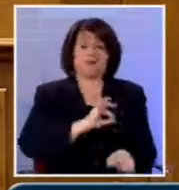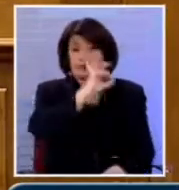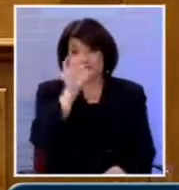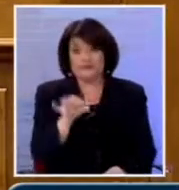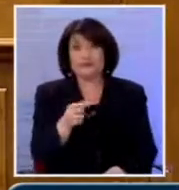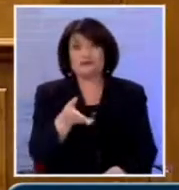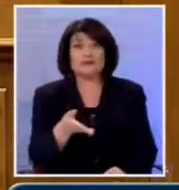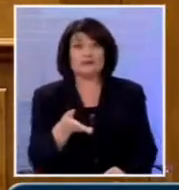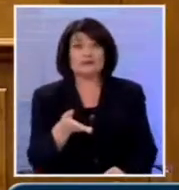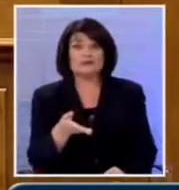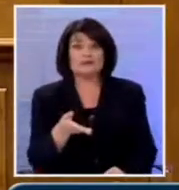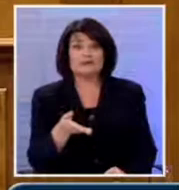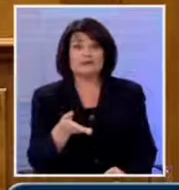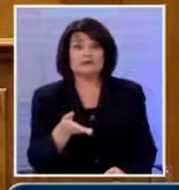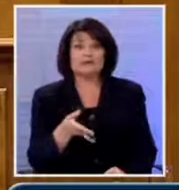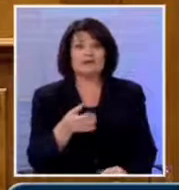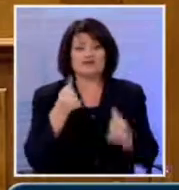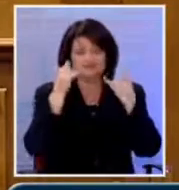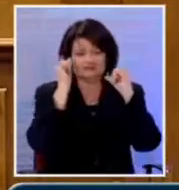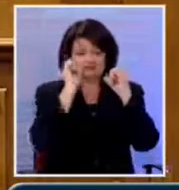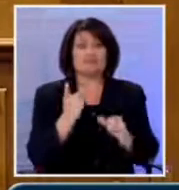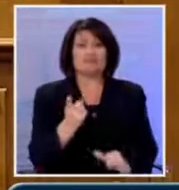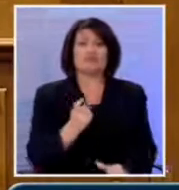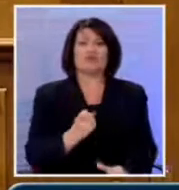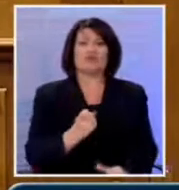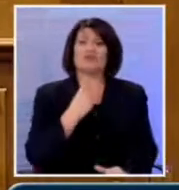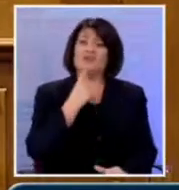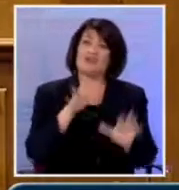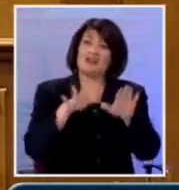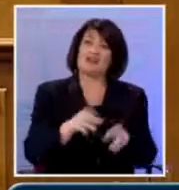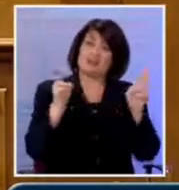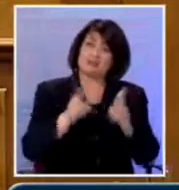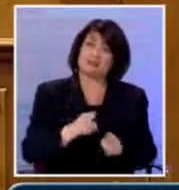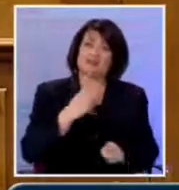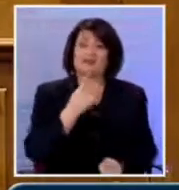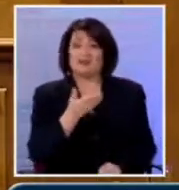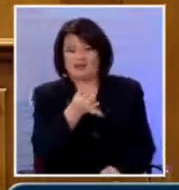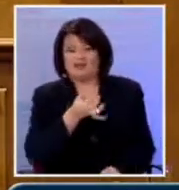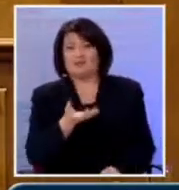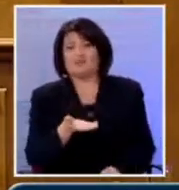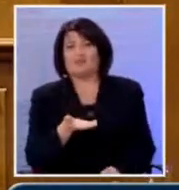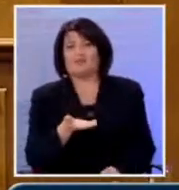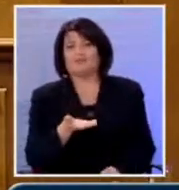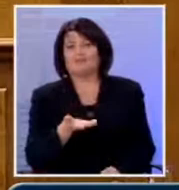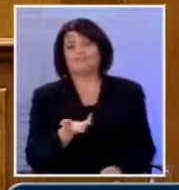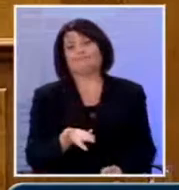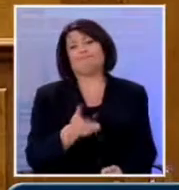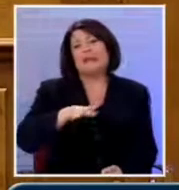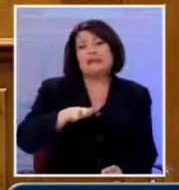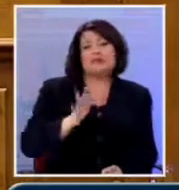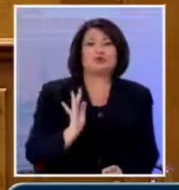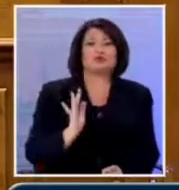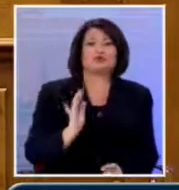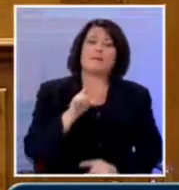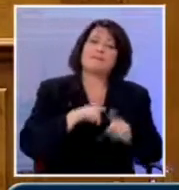στην θρασίτα και στην προκλητικότητα ότι μειώνεται και η ανεργία, γιατί ίσως κάπου θα βρέθηκαν